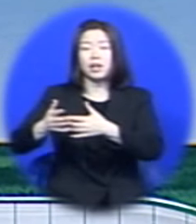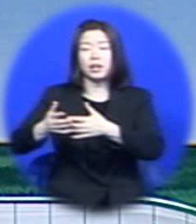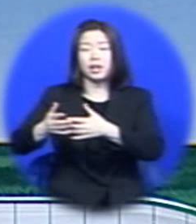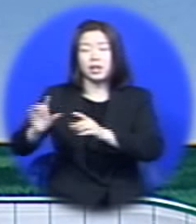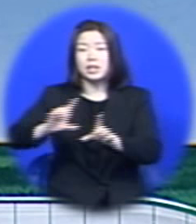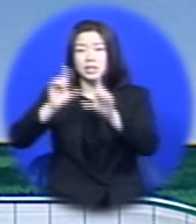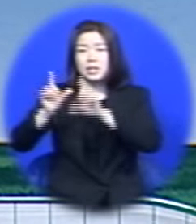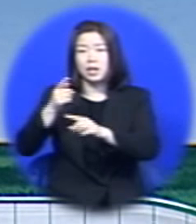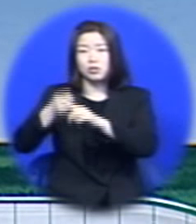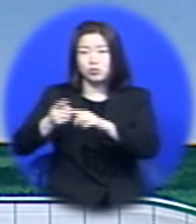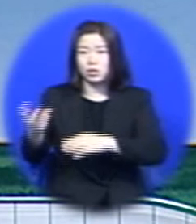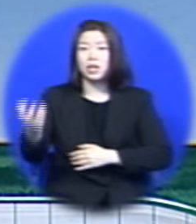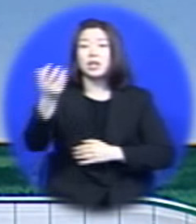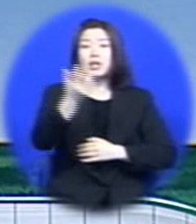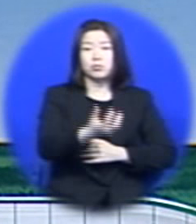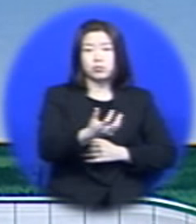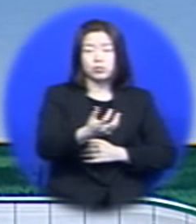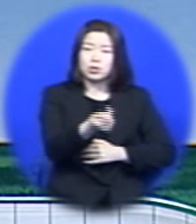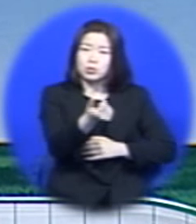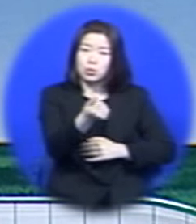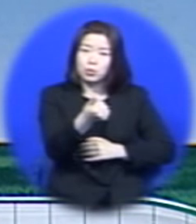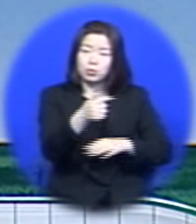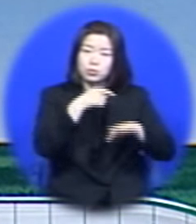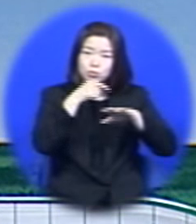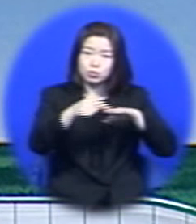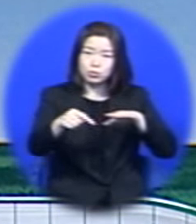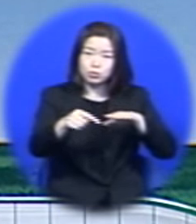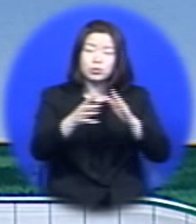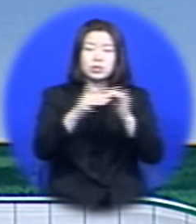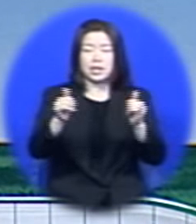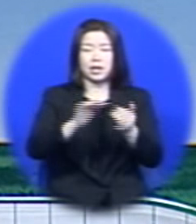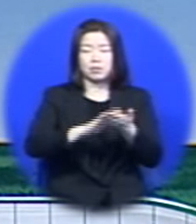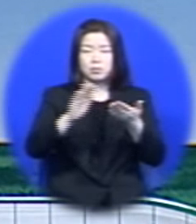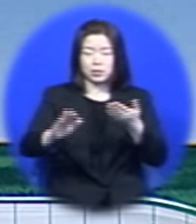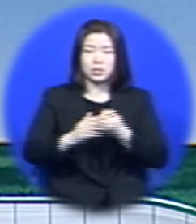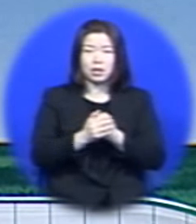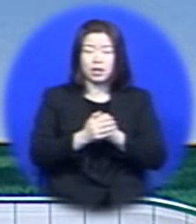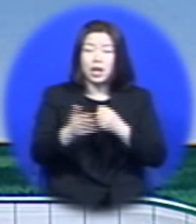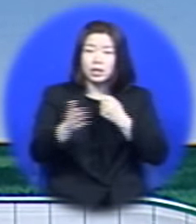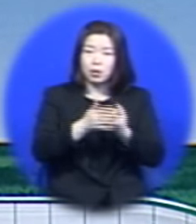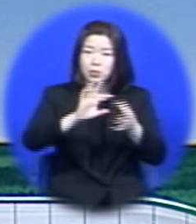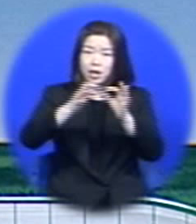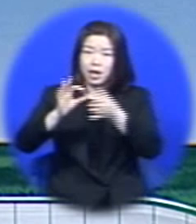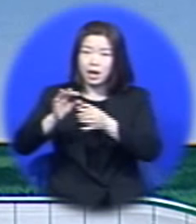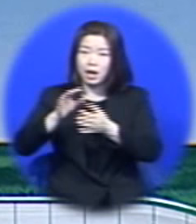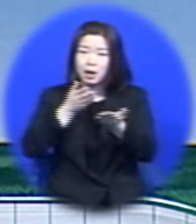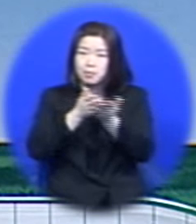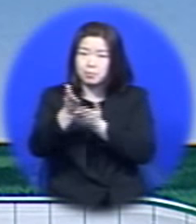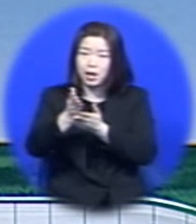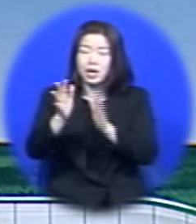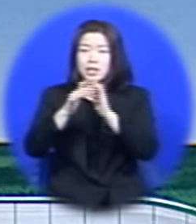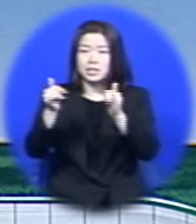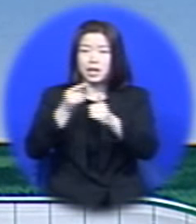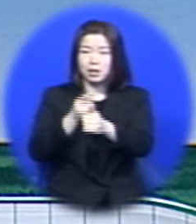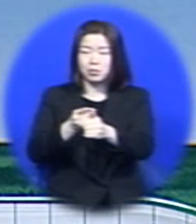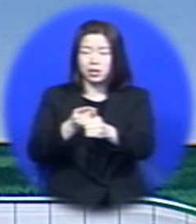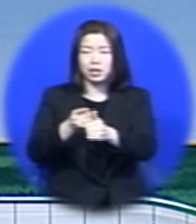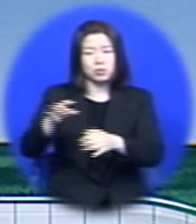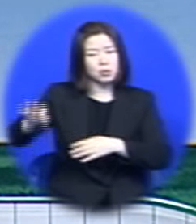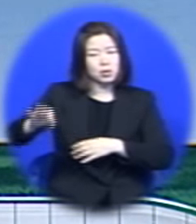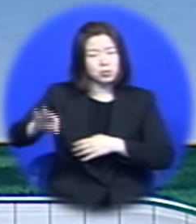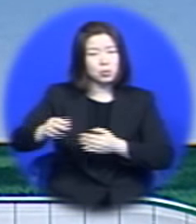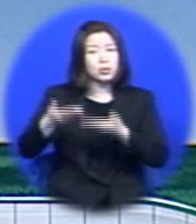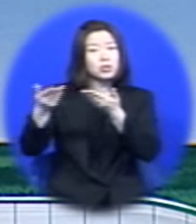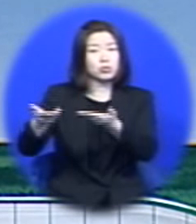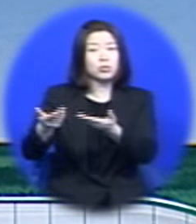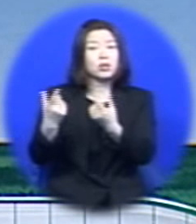이주해 온 사람들입니다. 소수의 사람들입니다. 아마 그것 때문에 헬라파 사람들에게 좀 소홀히 하게 된 일이 생긴